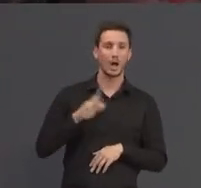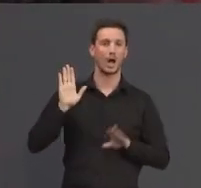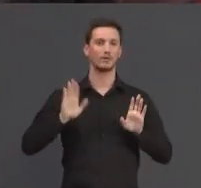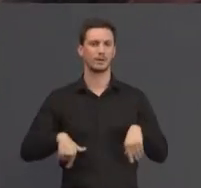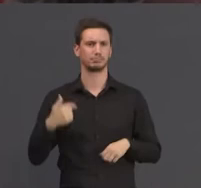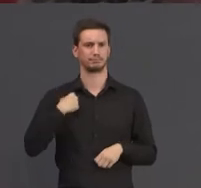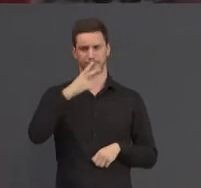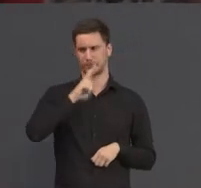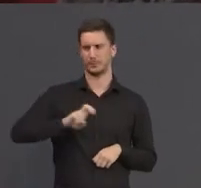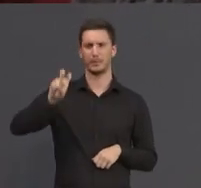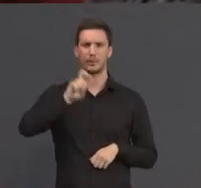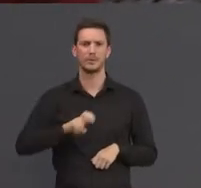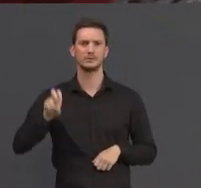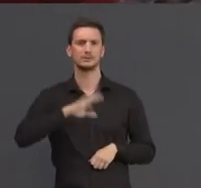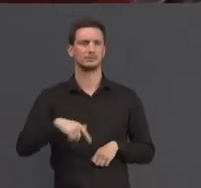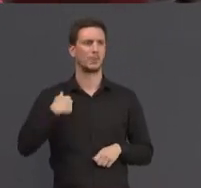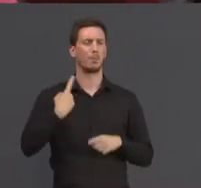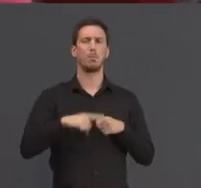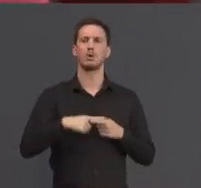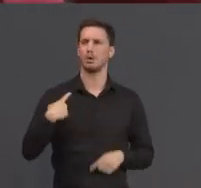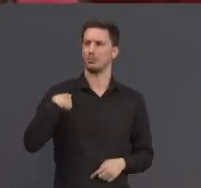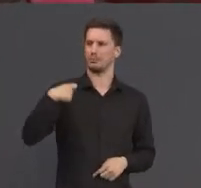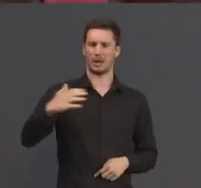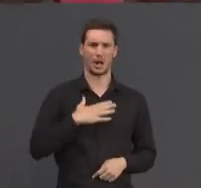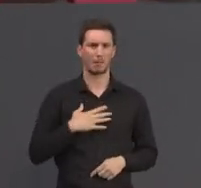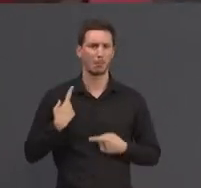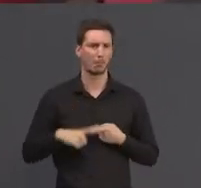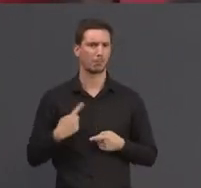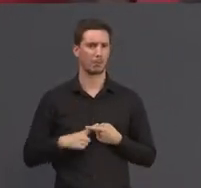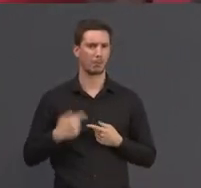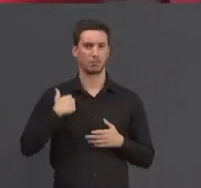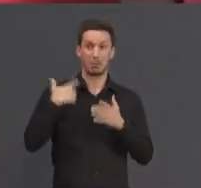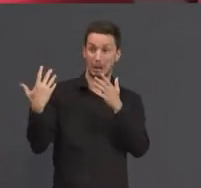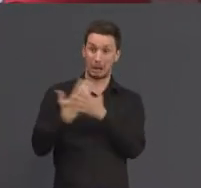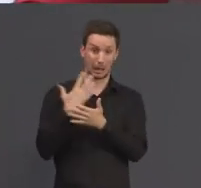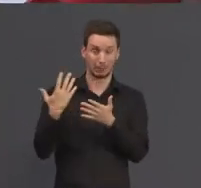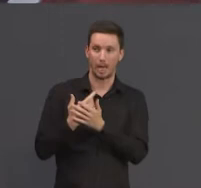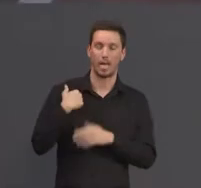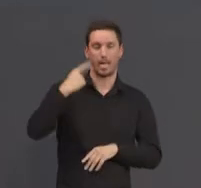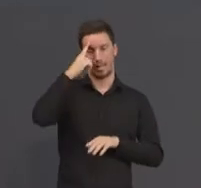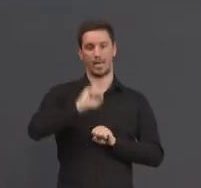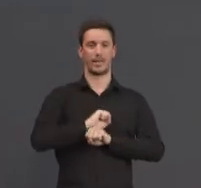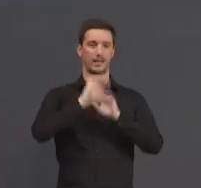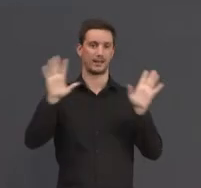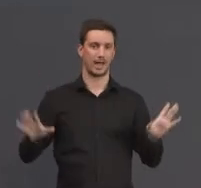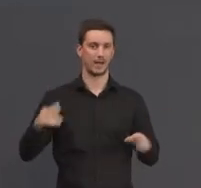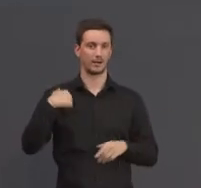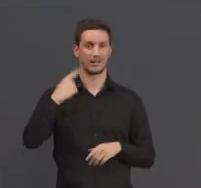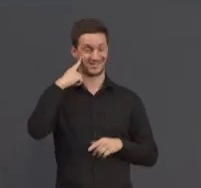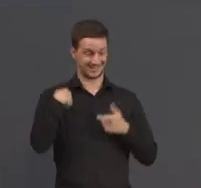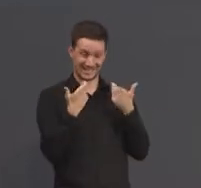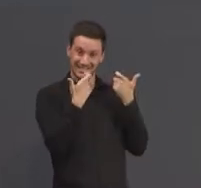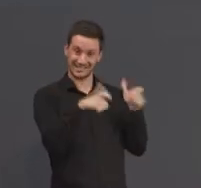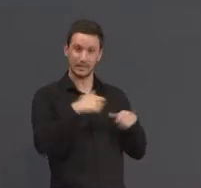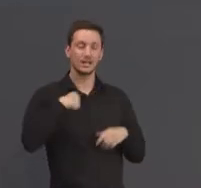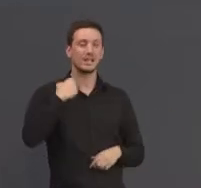tenir curiositat per saber per què m'havien escollit. Em van donar una explicació molt de sentit, i és que el camp a què em dedico, que